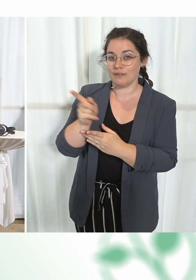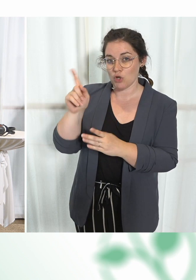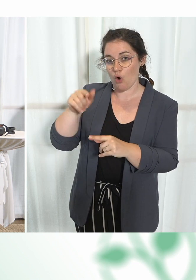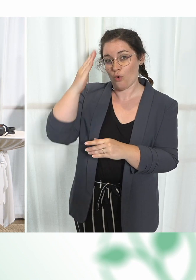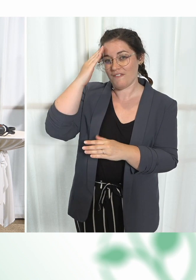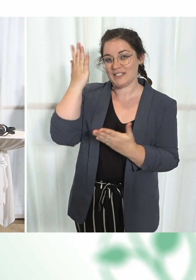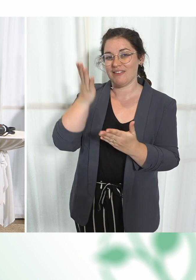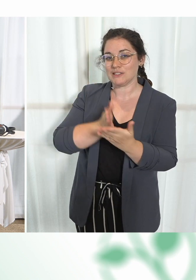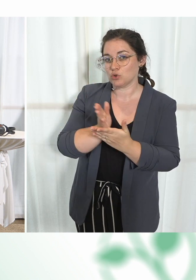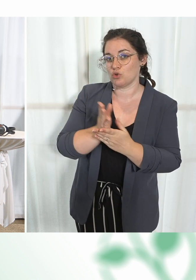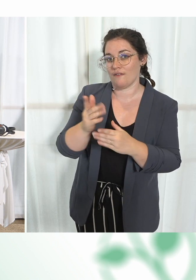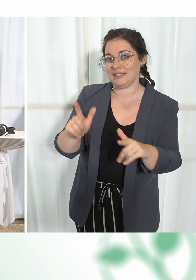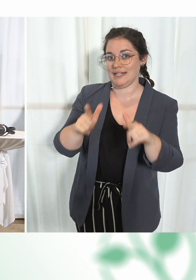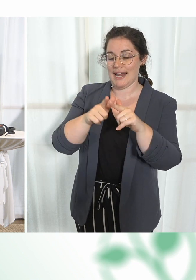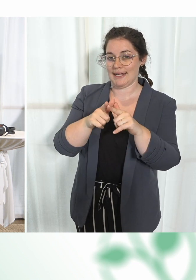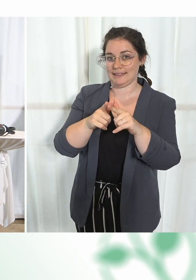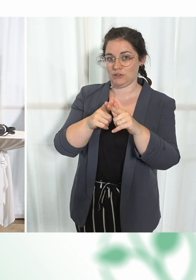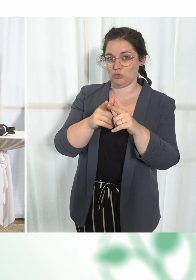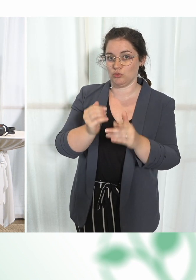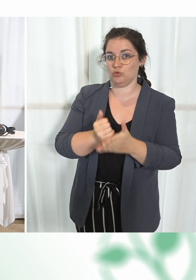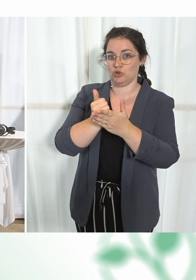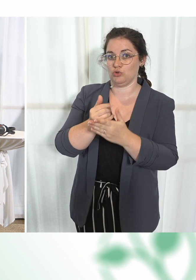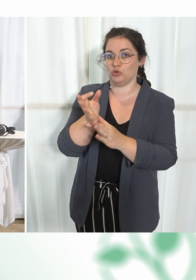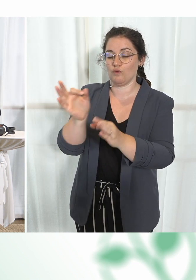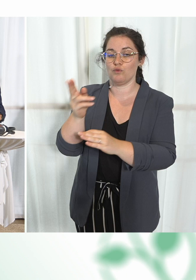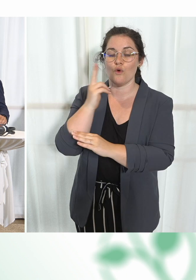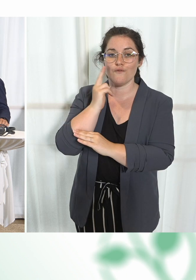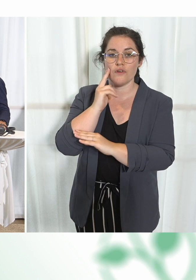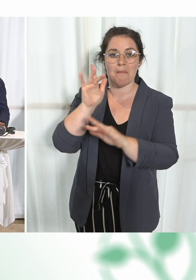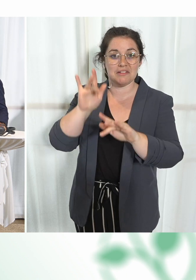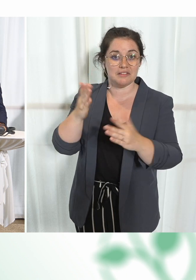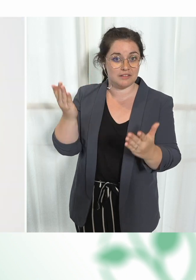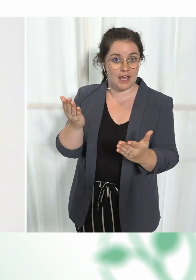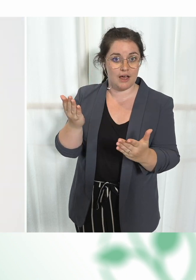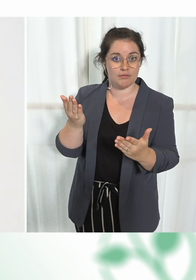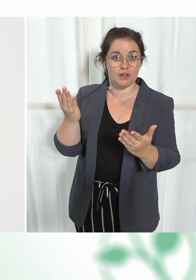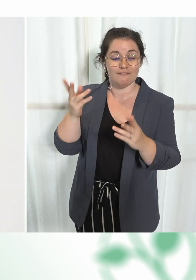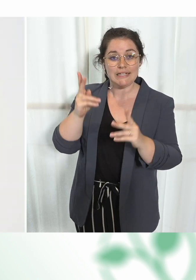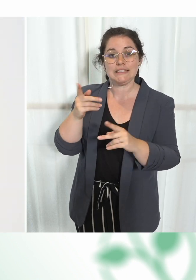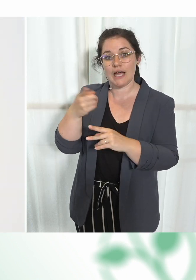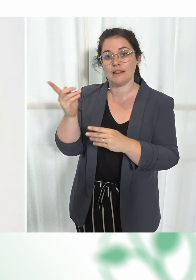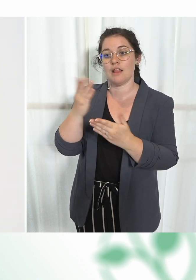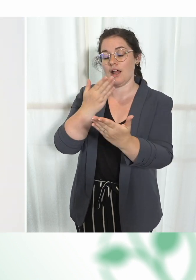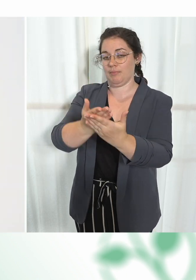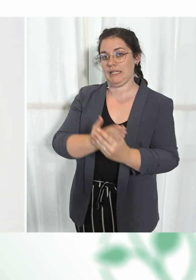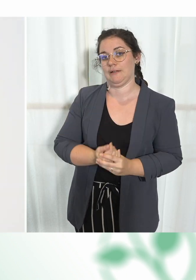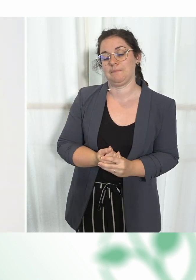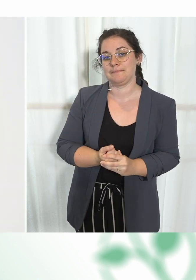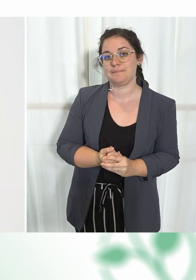welche Serviceleistungen unterstützend für Unternehmen da sind. Was könnt ihr denn Unternehmen alles